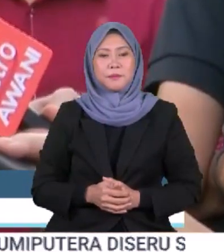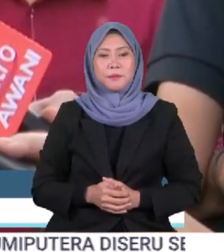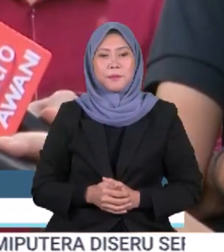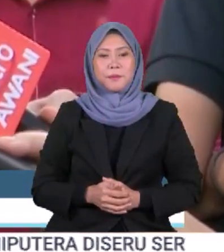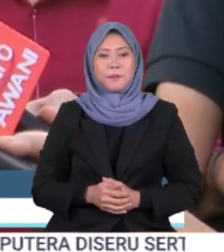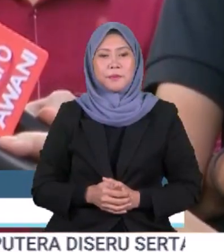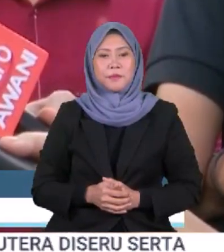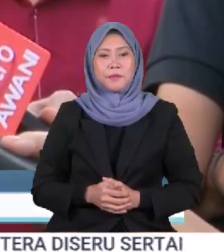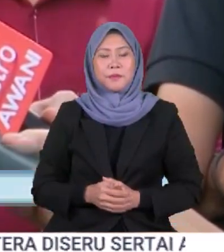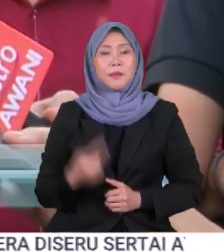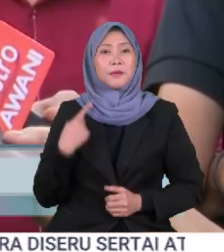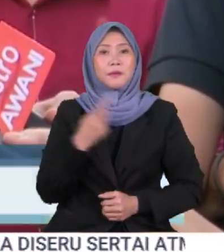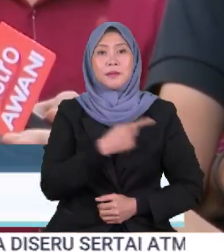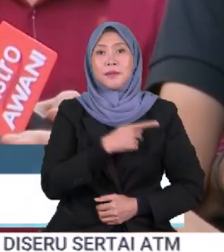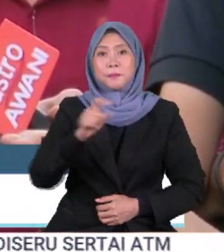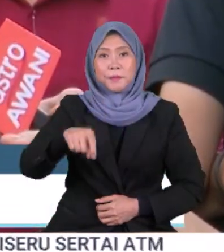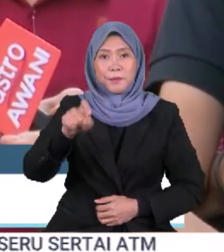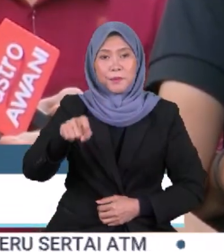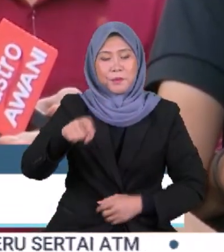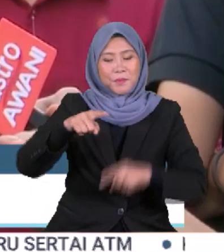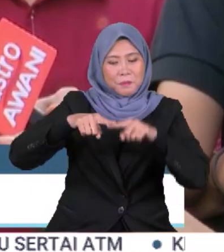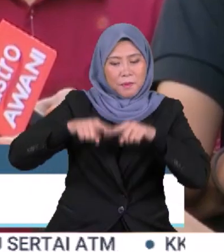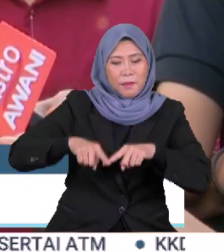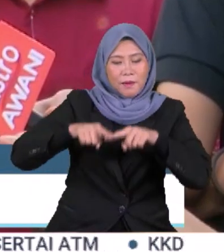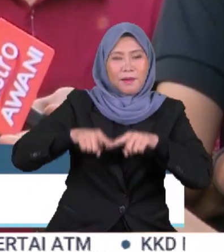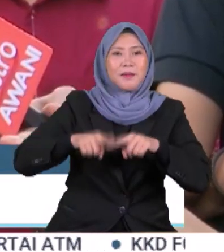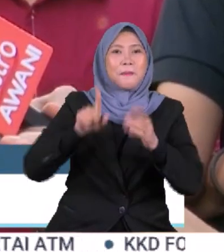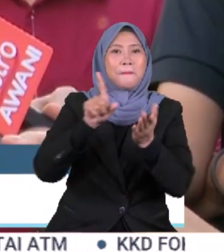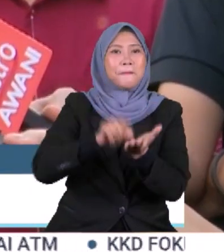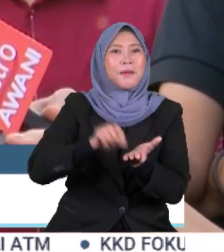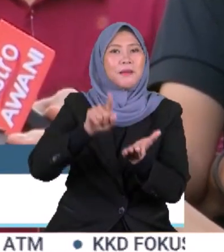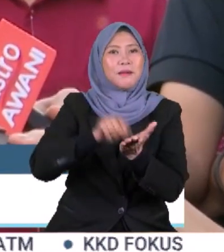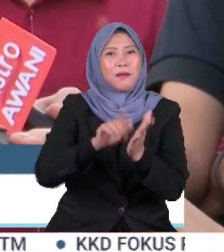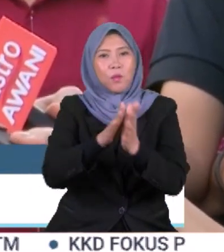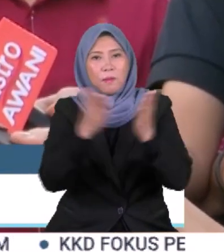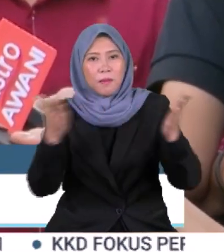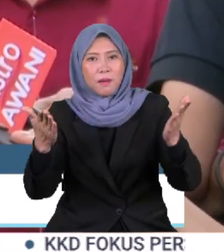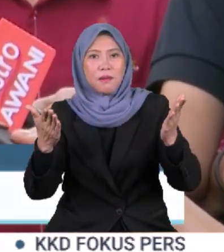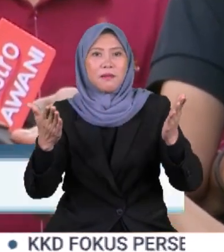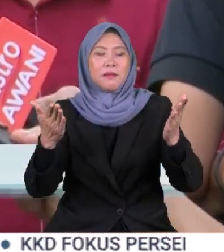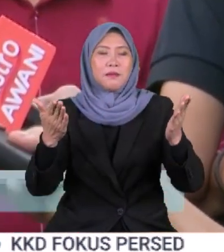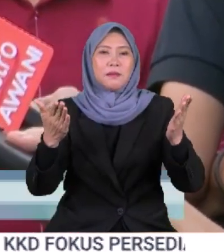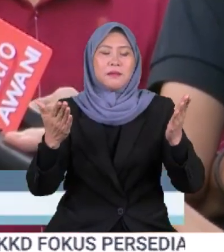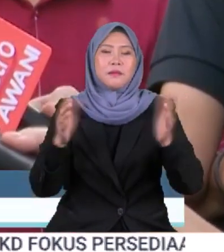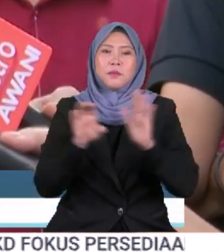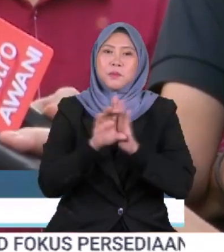Jadi kita lagilah perlulah bergantung kepada media-media sepertilah